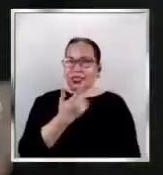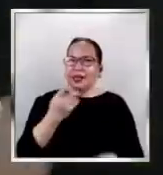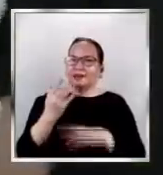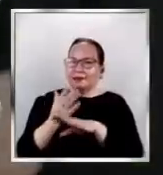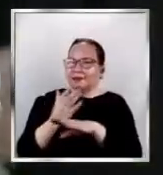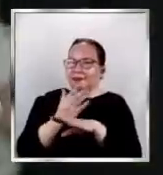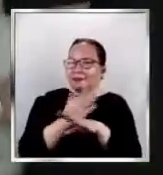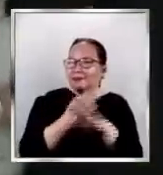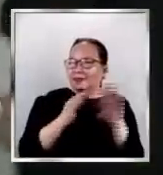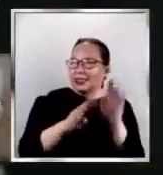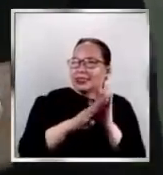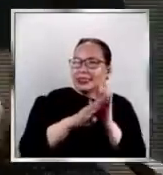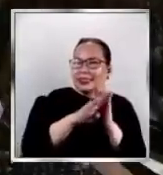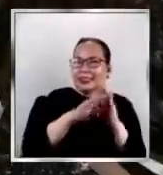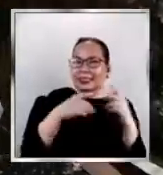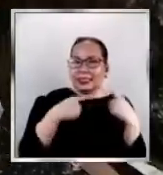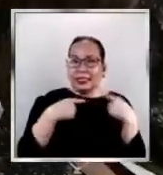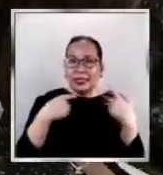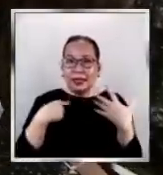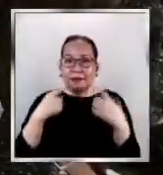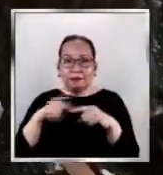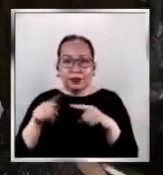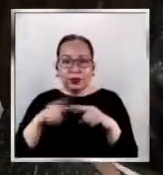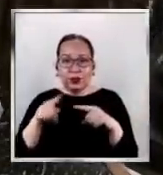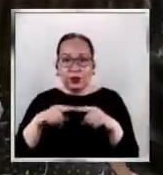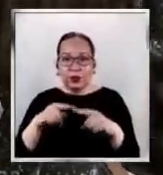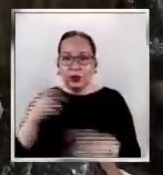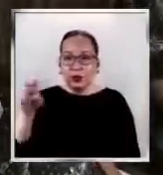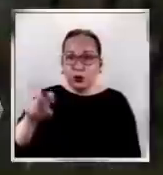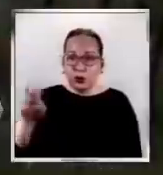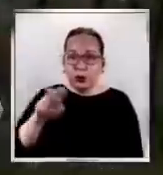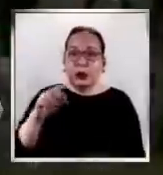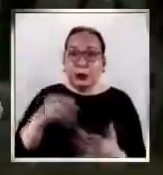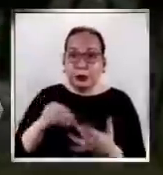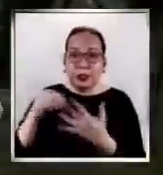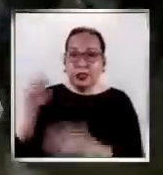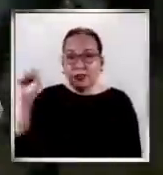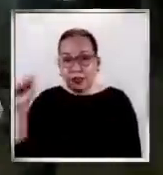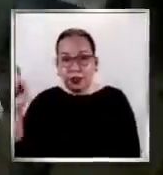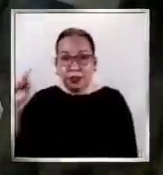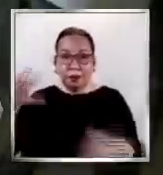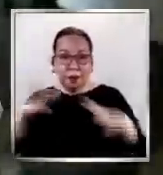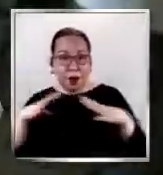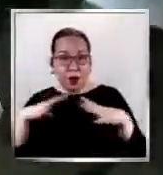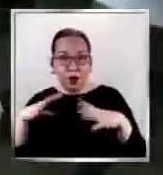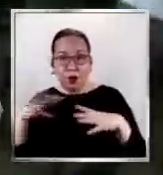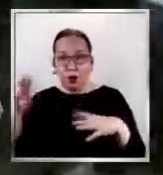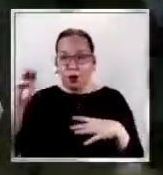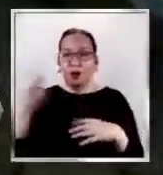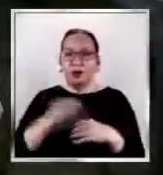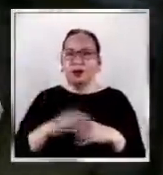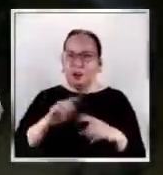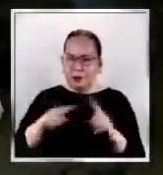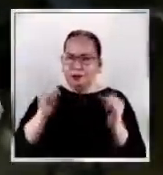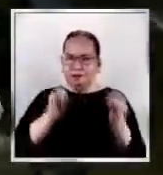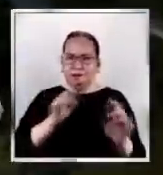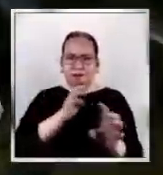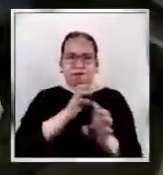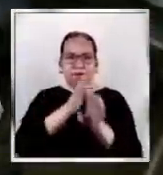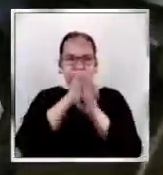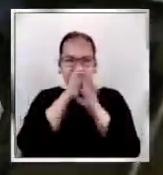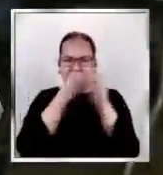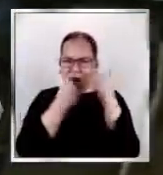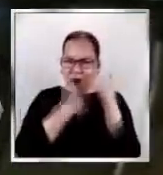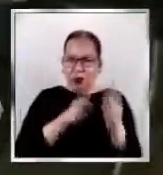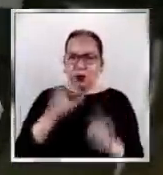dahil sa dagsa ng mga turista, lalo na tuwing may long weekend. Pero mahigpit pa rin nilang sinusunod ang 50% capacity sa